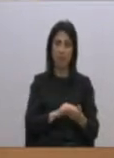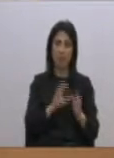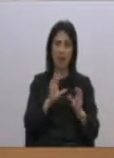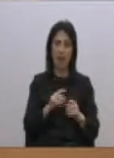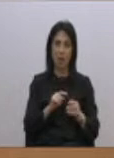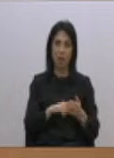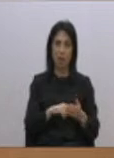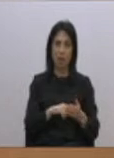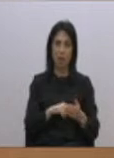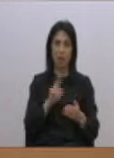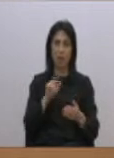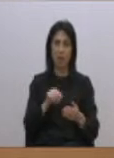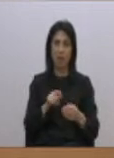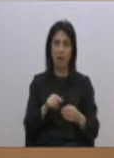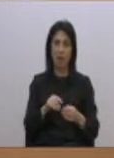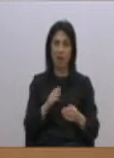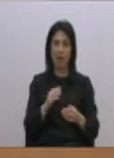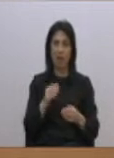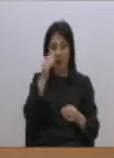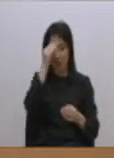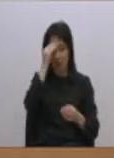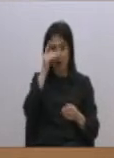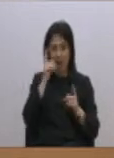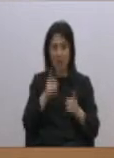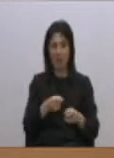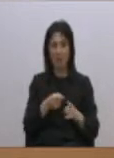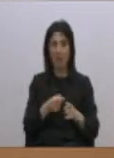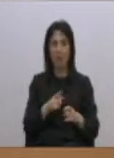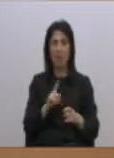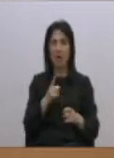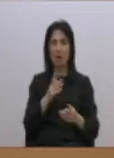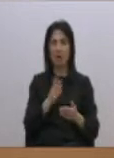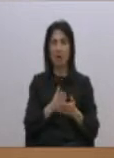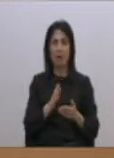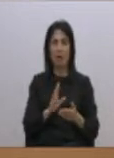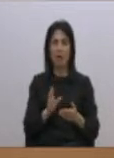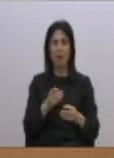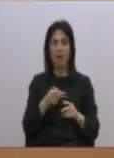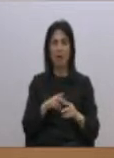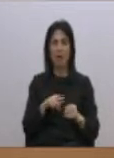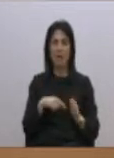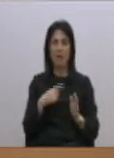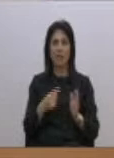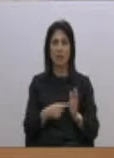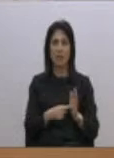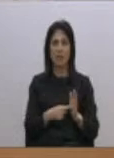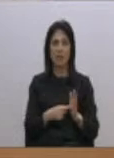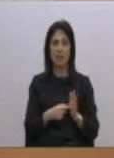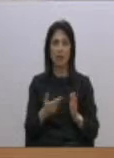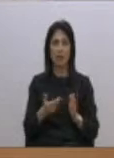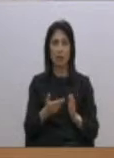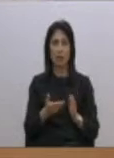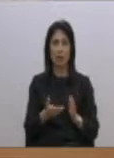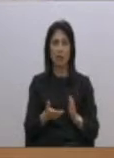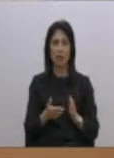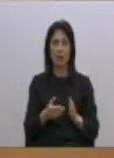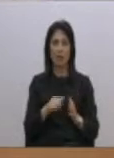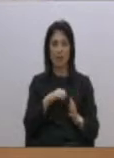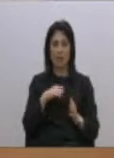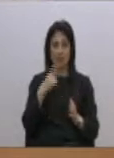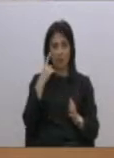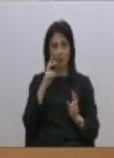კანონში და არსებითი ამ შემთხვევაში რატომ არ არის ის საკითხები რომელიც